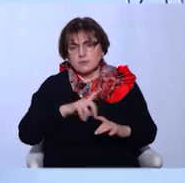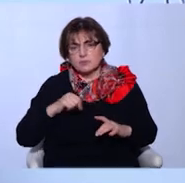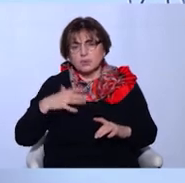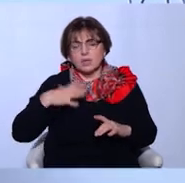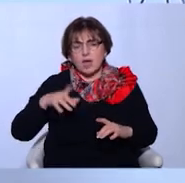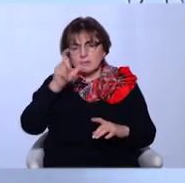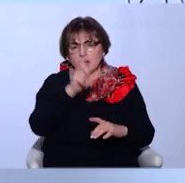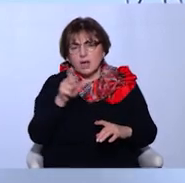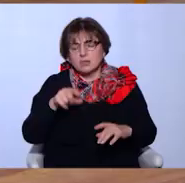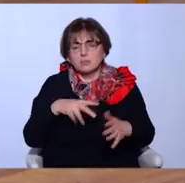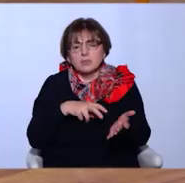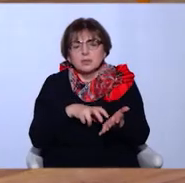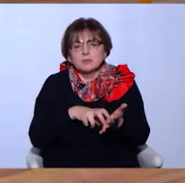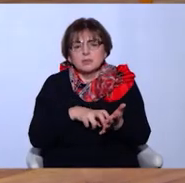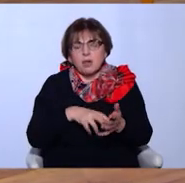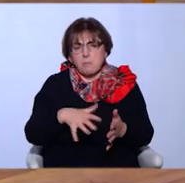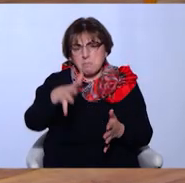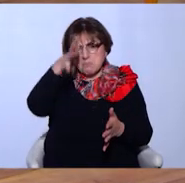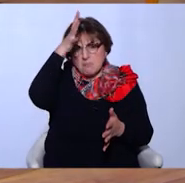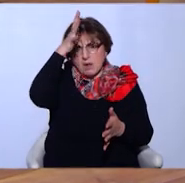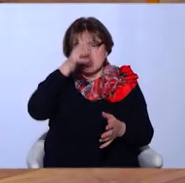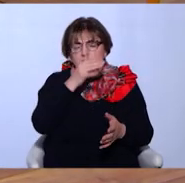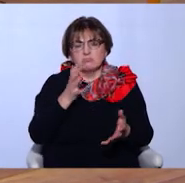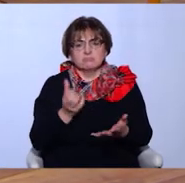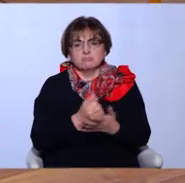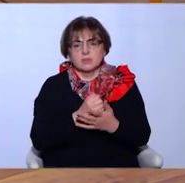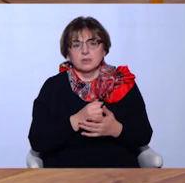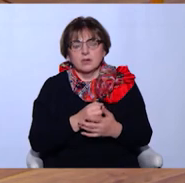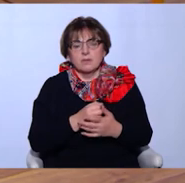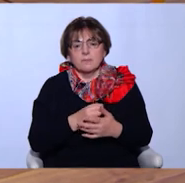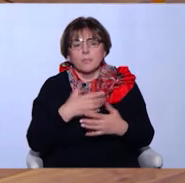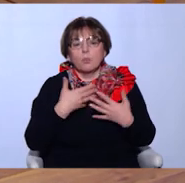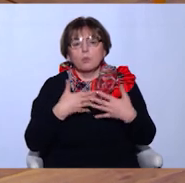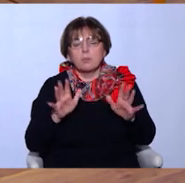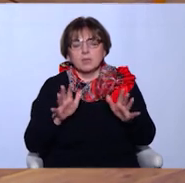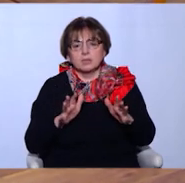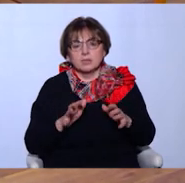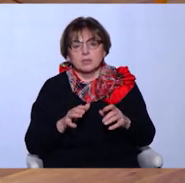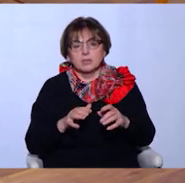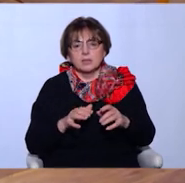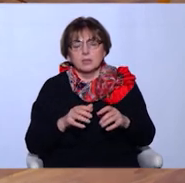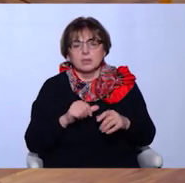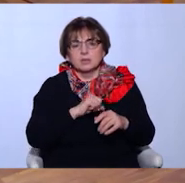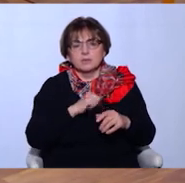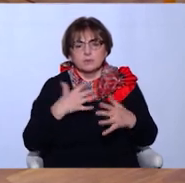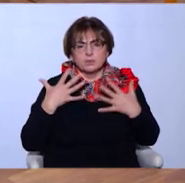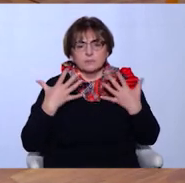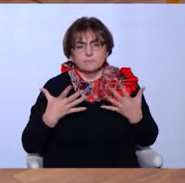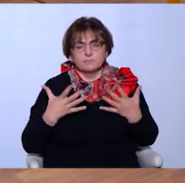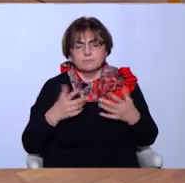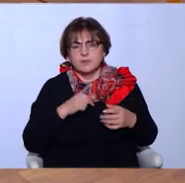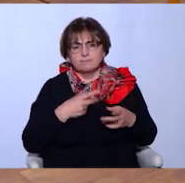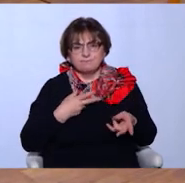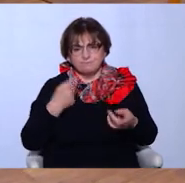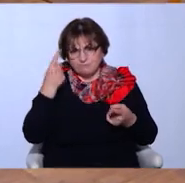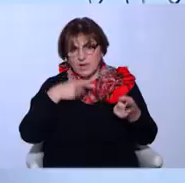აღარ ვარგოდით მამლადა, როგორც გურამიშვილი იტყვის. და უფრო მეტიც, მორალური